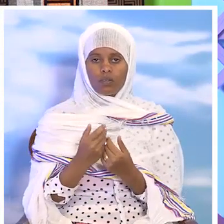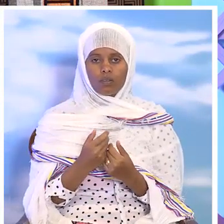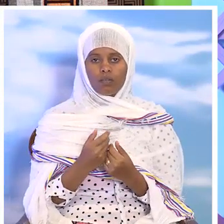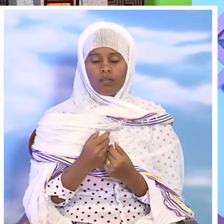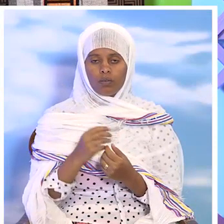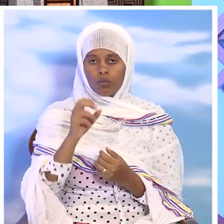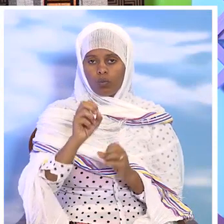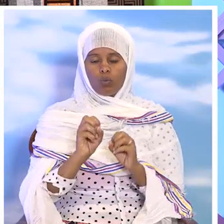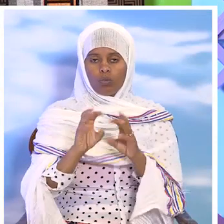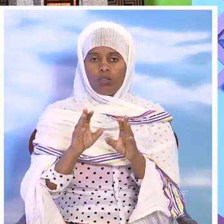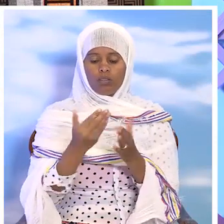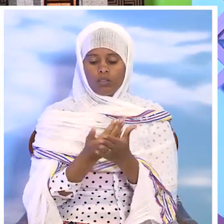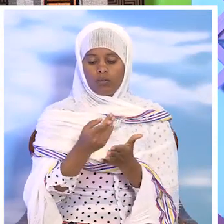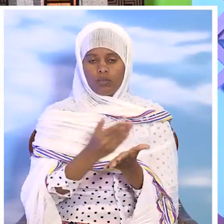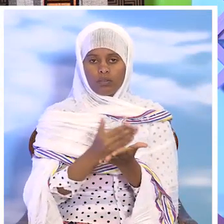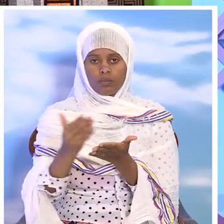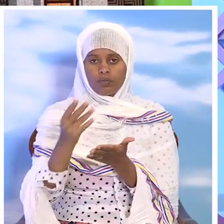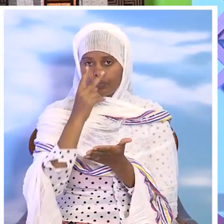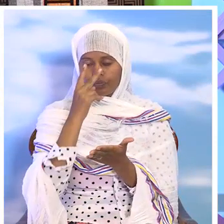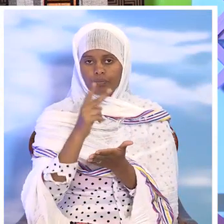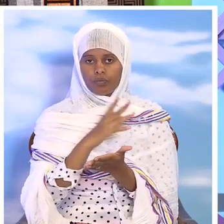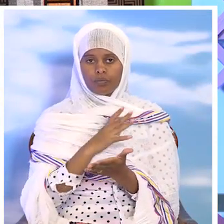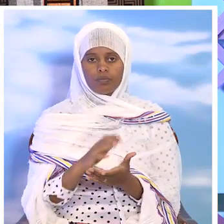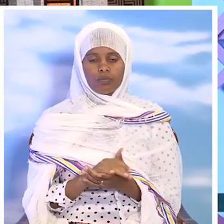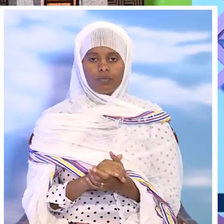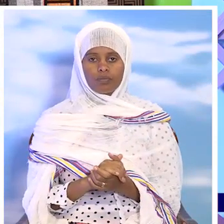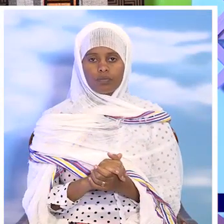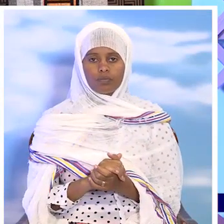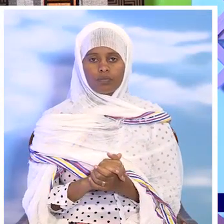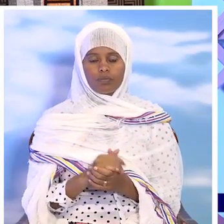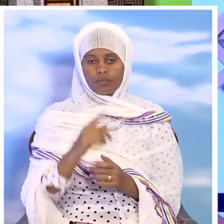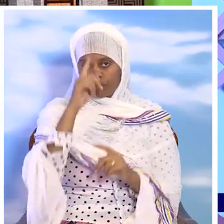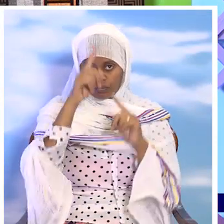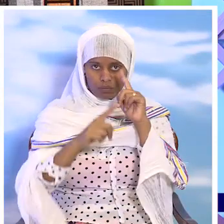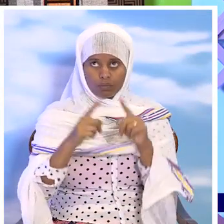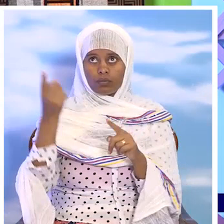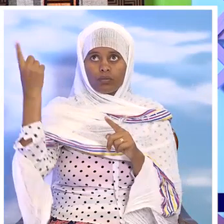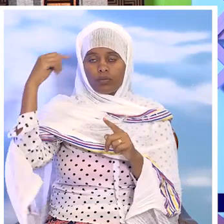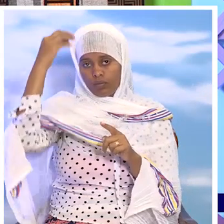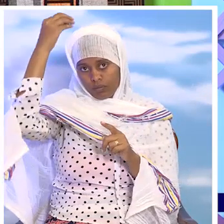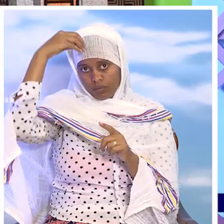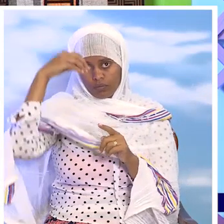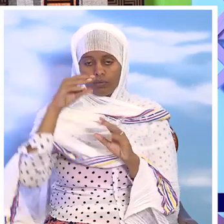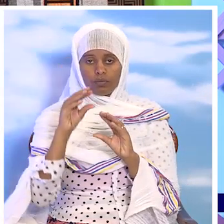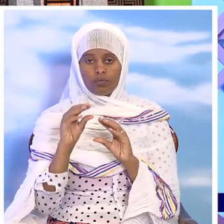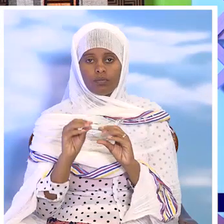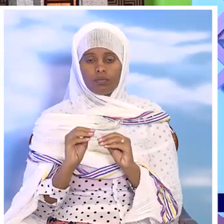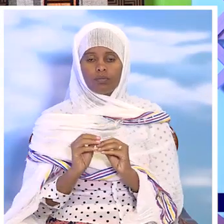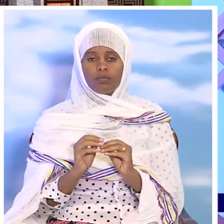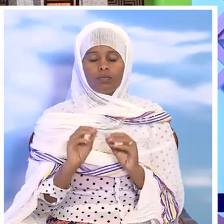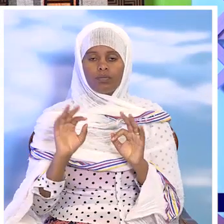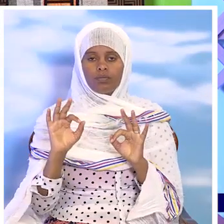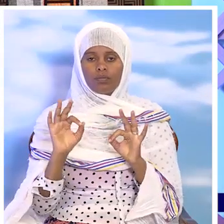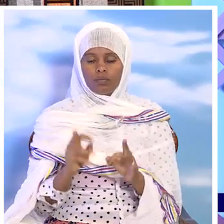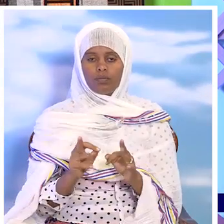ናይ ዕለቱ ወንጀል ካብዚ ቀፂልና ናይ ዕለቱ ወንጀል ክንመሃር ኢና። ዝምዕድ ዝግስፅ ዝምህር እግዚኣብሔር እዩ ከመይ